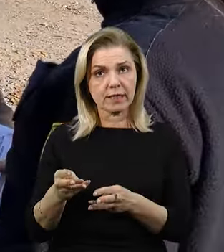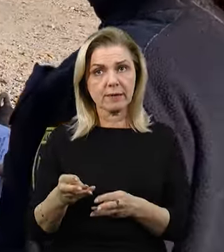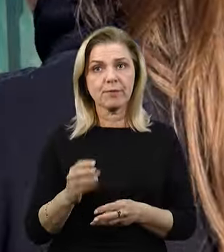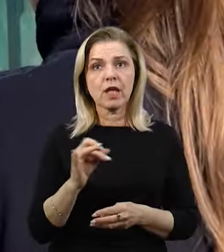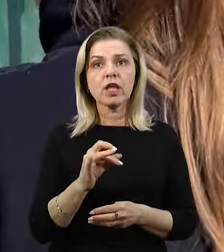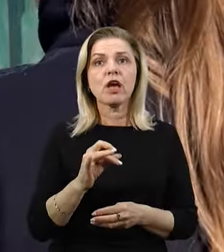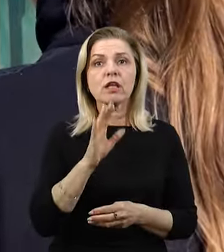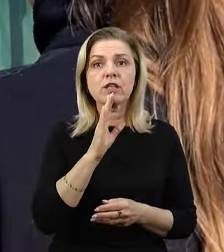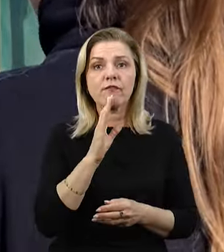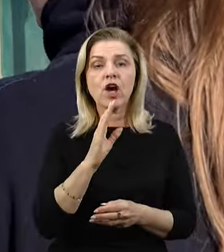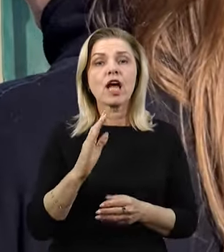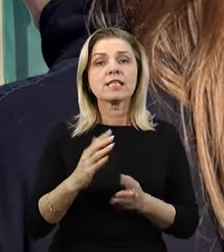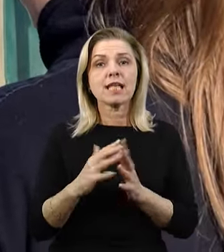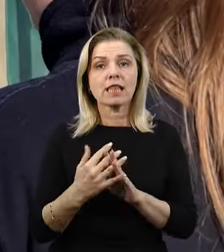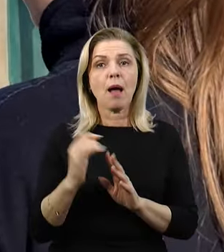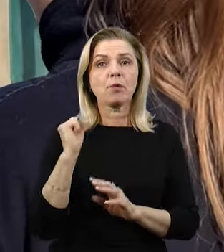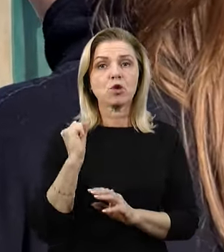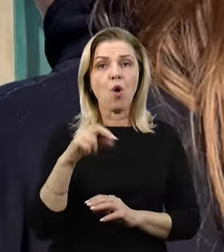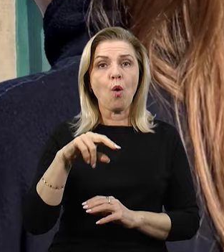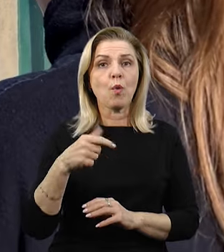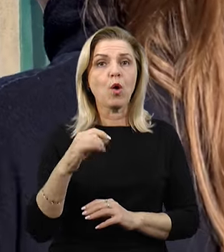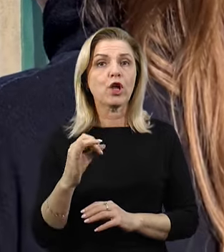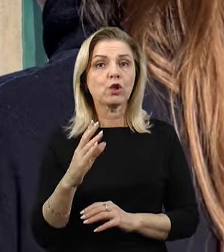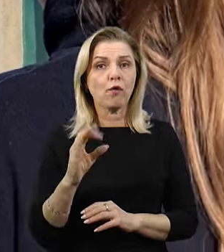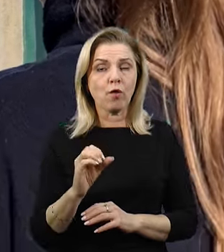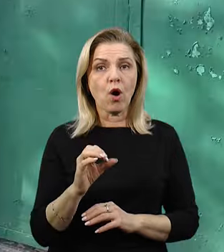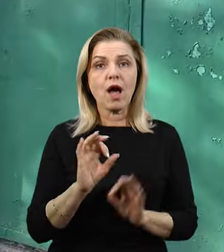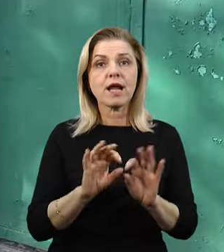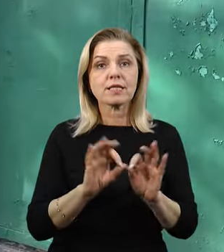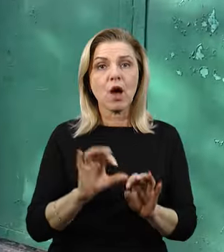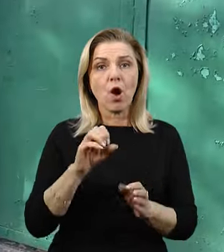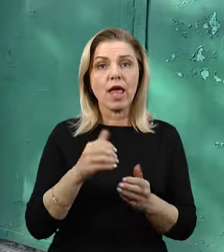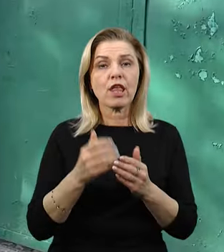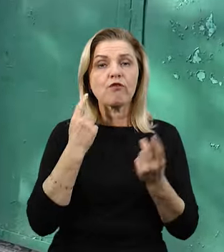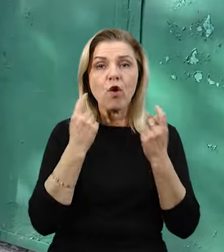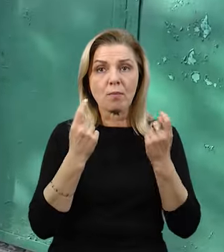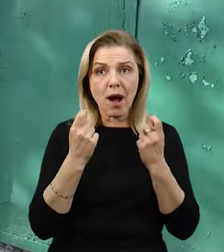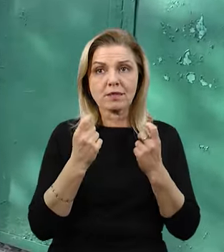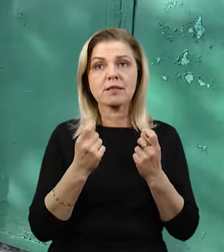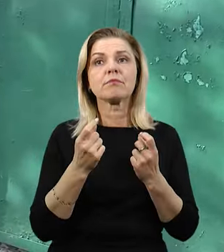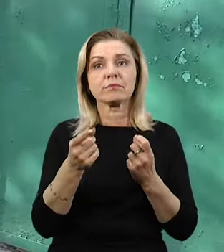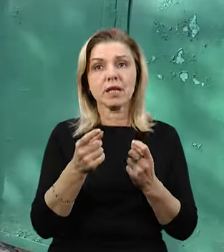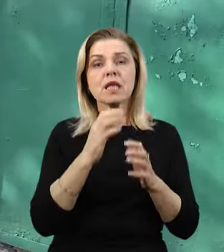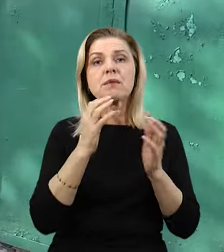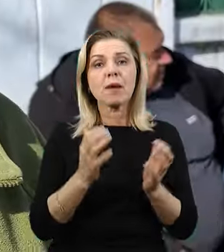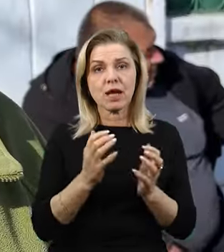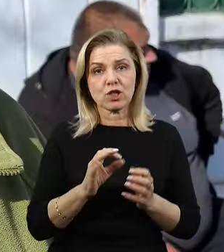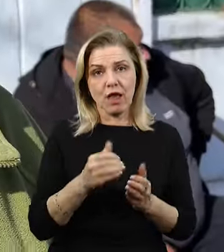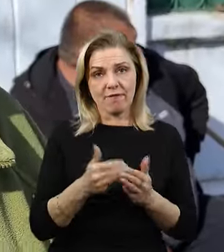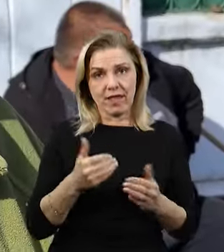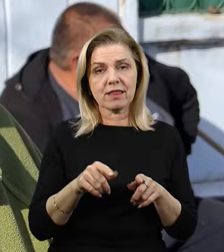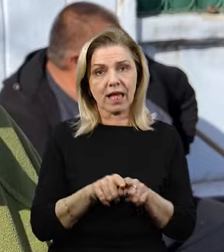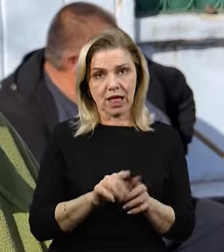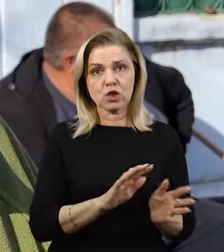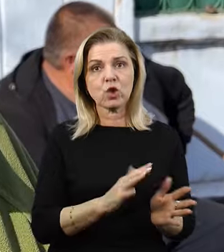жителька Мішково-Погорілова Лідія. Розповідає, інформація від співробітниць патрульної поліції вбереже від подібних ситуацій. Син